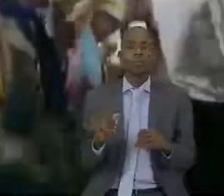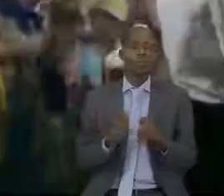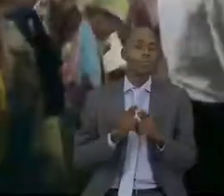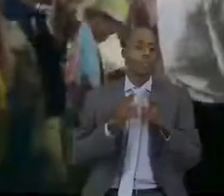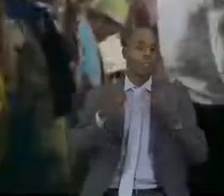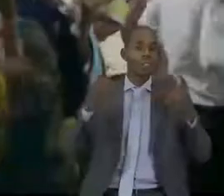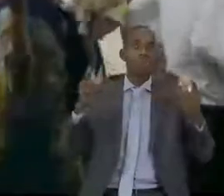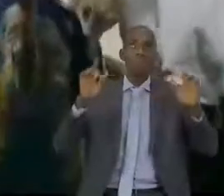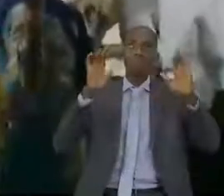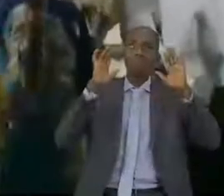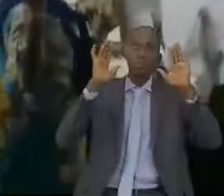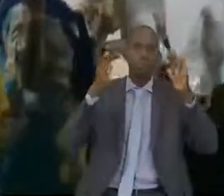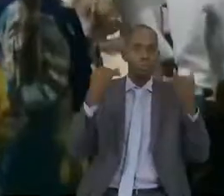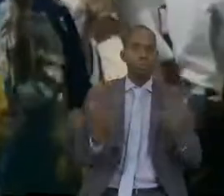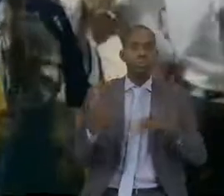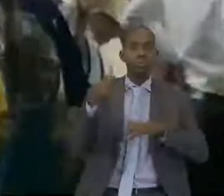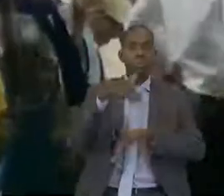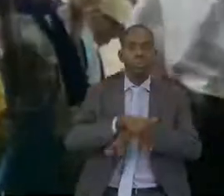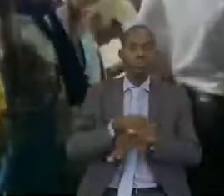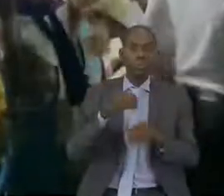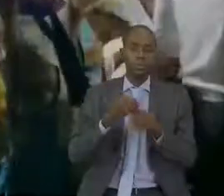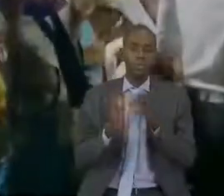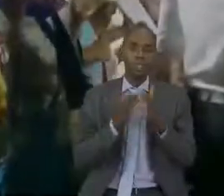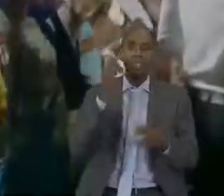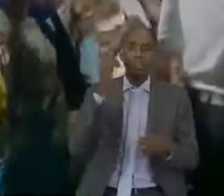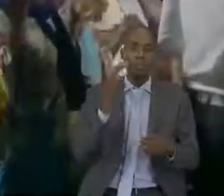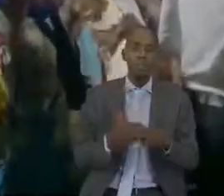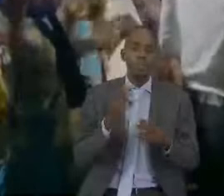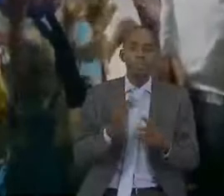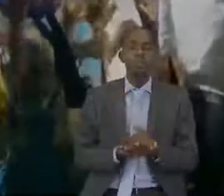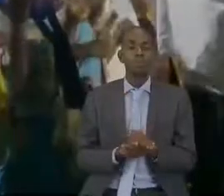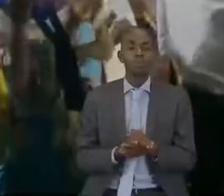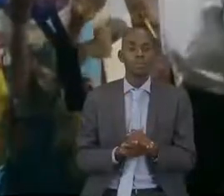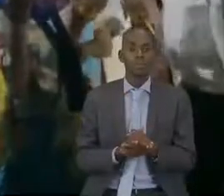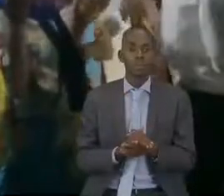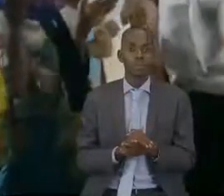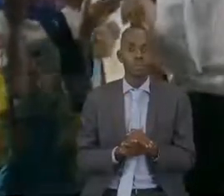les prodiges surnaturels ce soir au nom de Jésus.